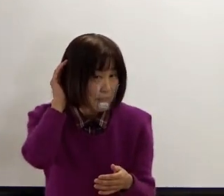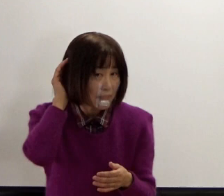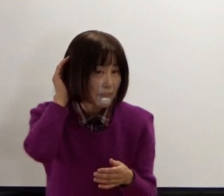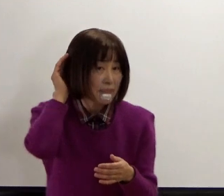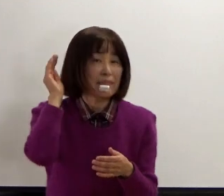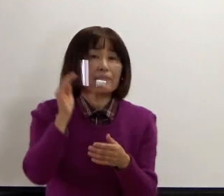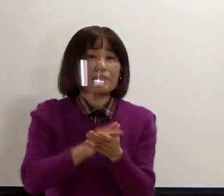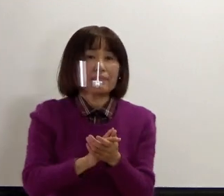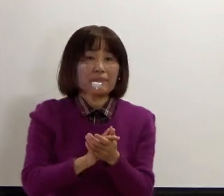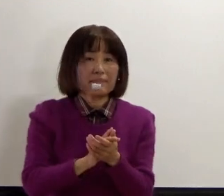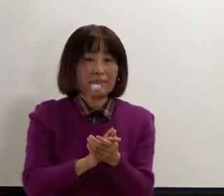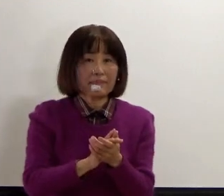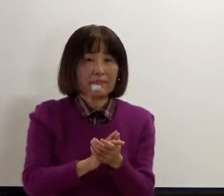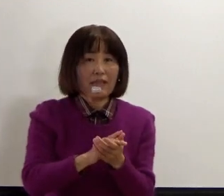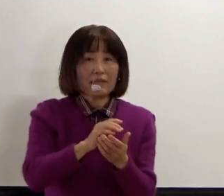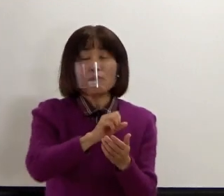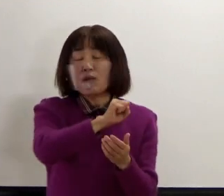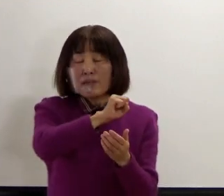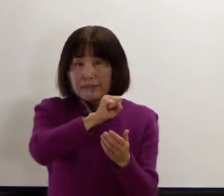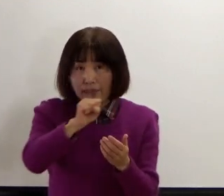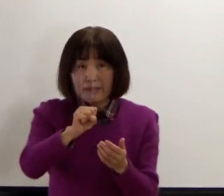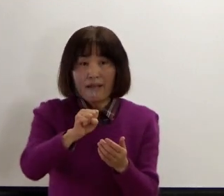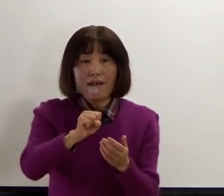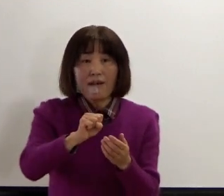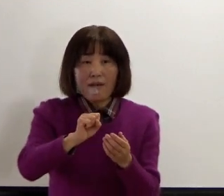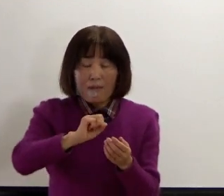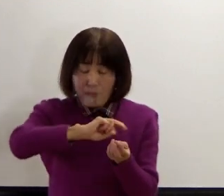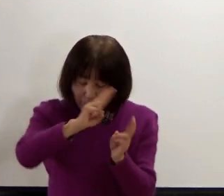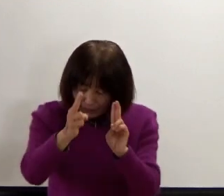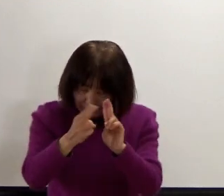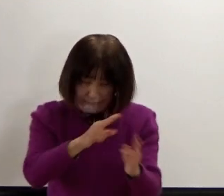ザカリアはまた聖霊に新たに満たされてですね、この